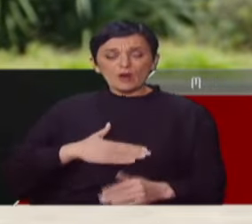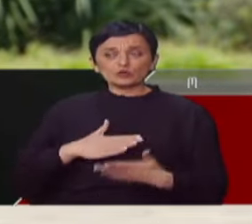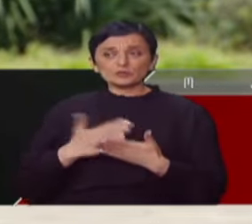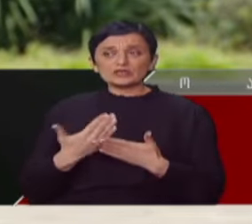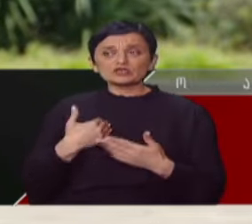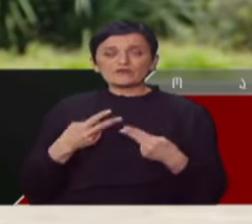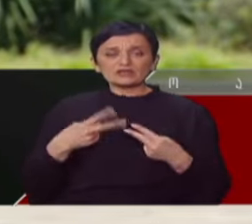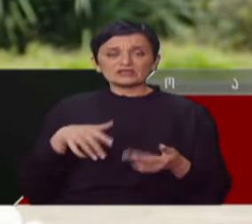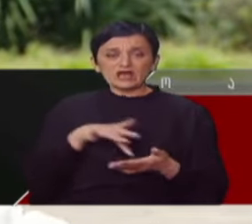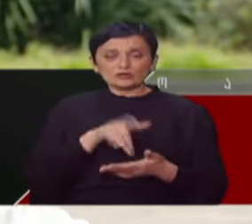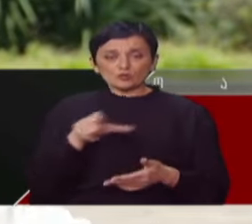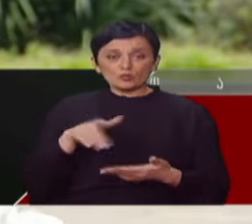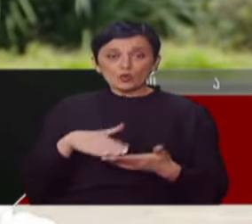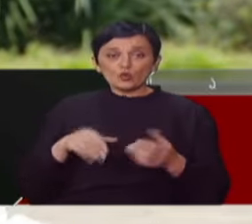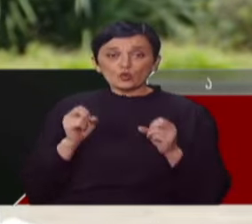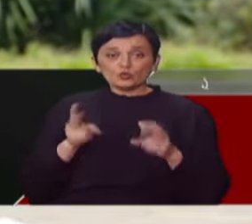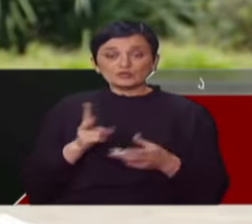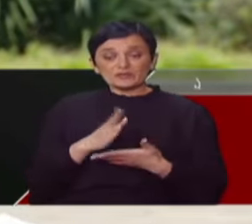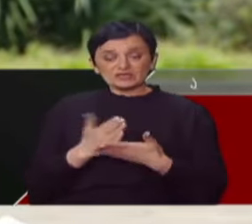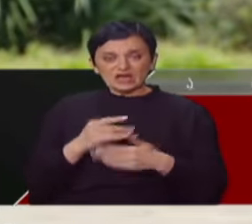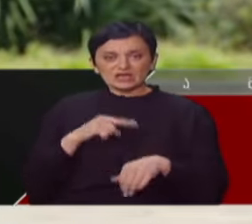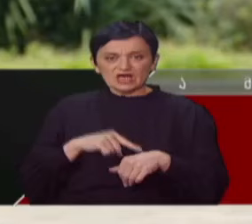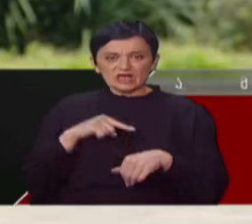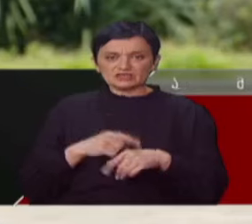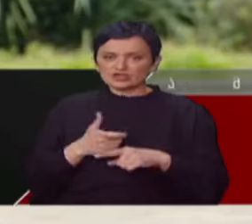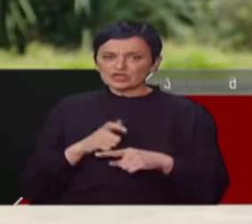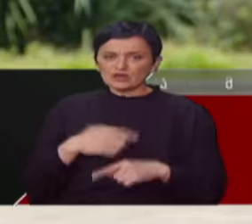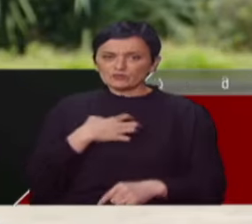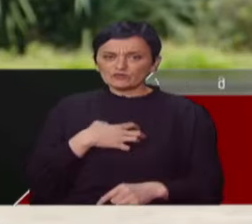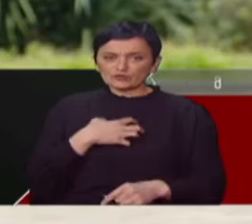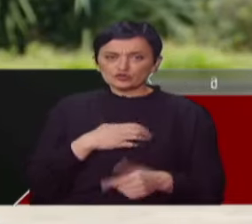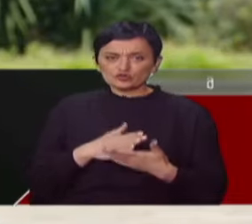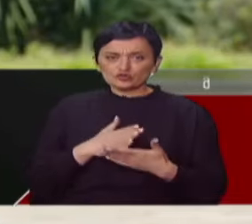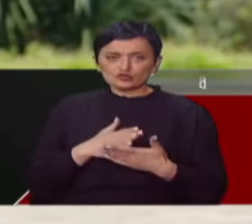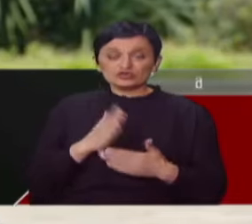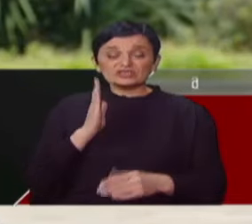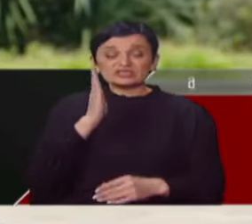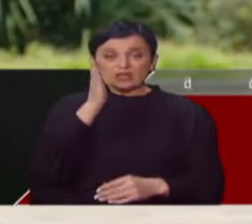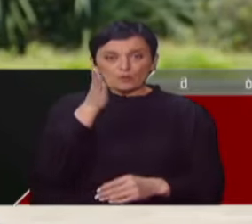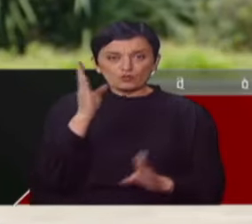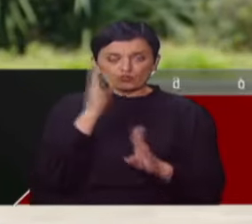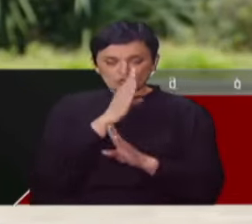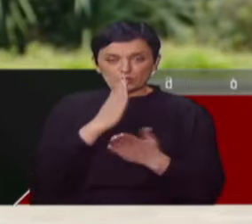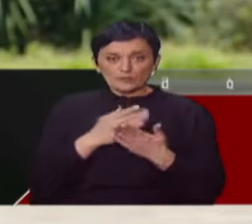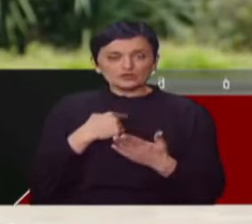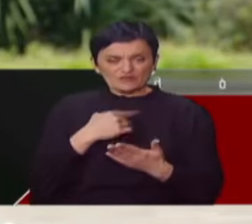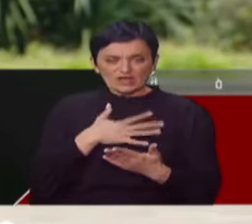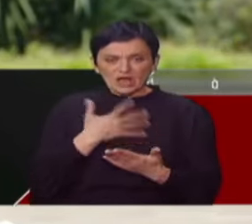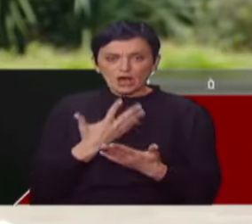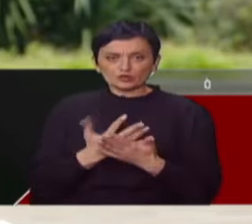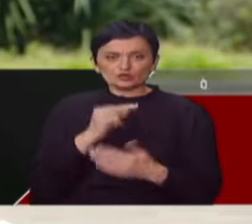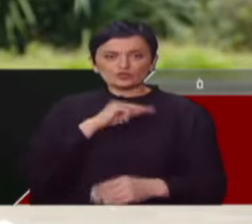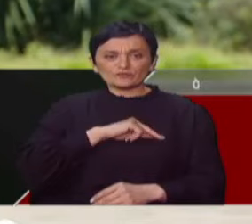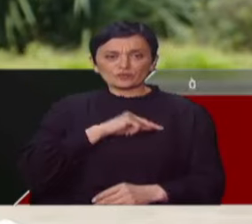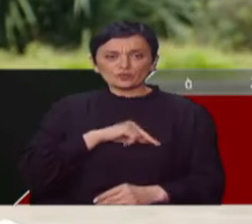ce înseamnă mokala kepsi, severogor, susaptoebis nacili, da, ganstats, are Zalian nișnelovani, da, sau malot, munebrevia, ce activurat